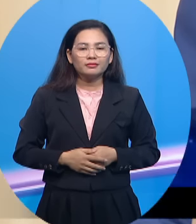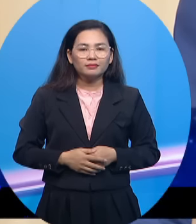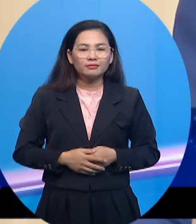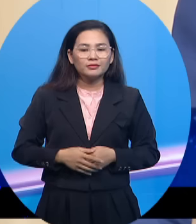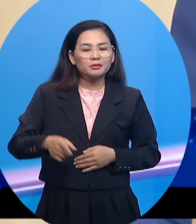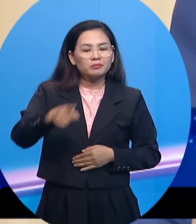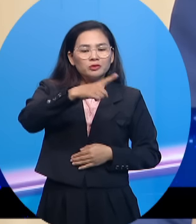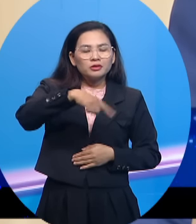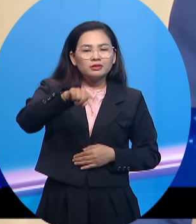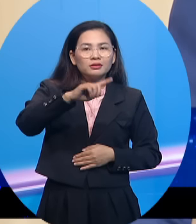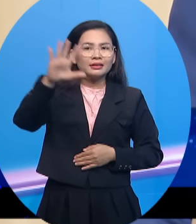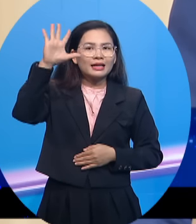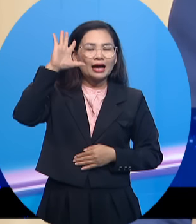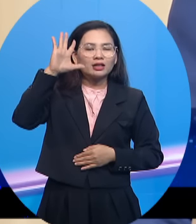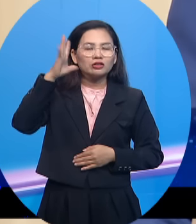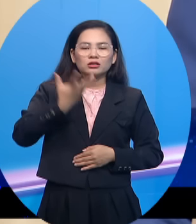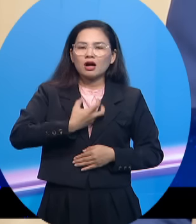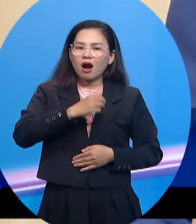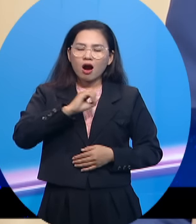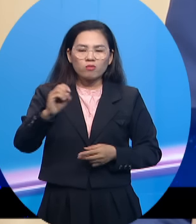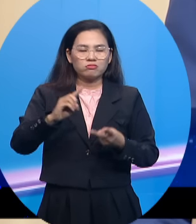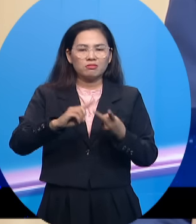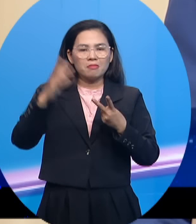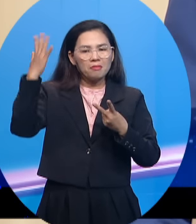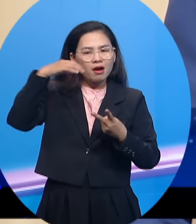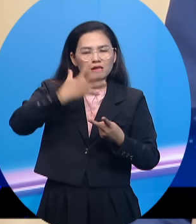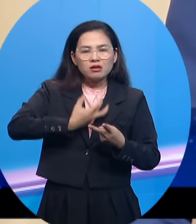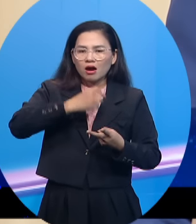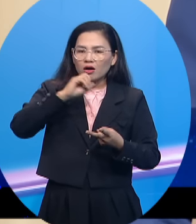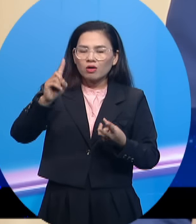vượt nắng, thắng mưa, không thua giá rét,